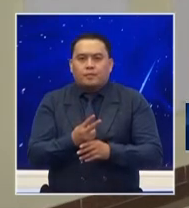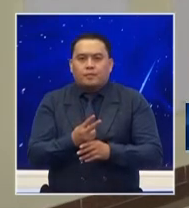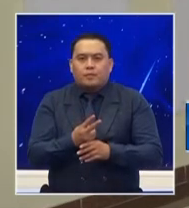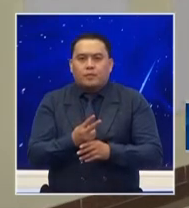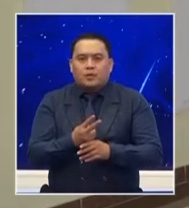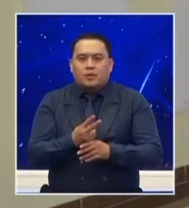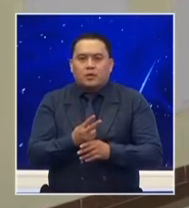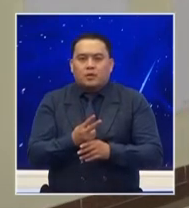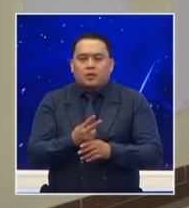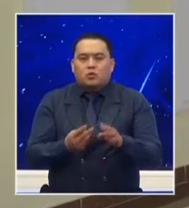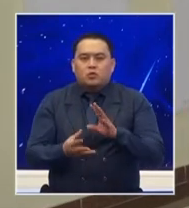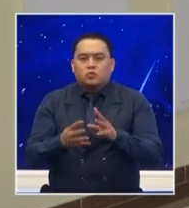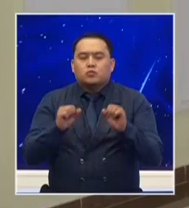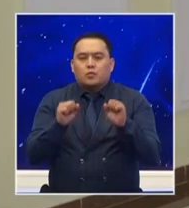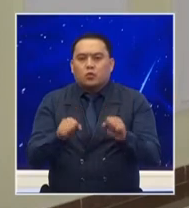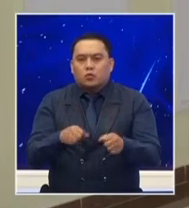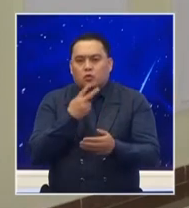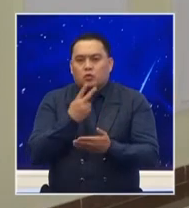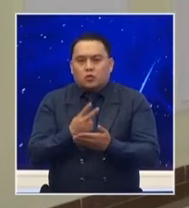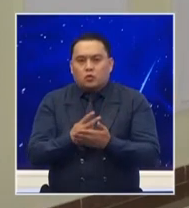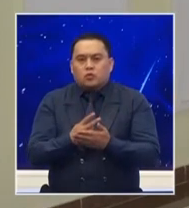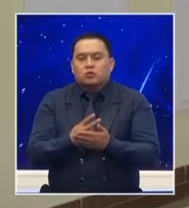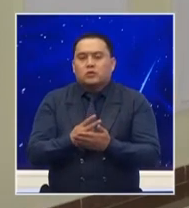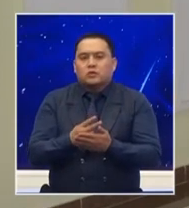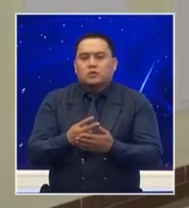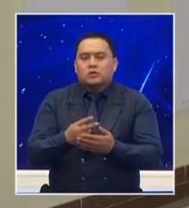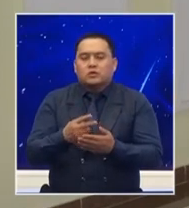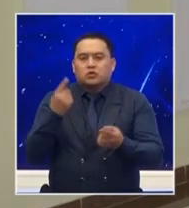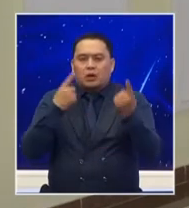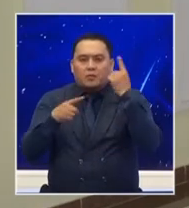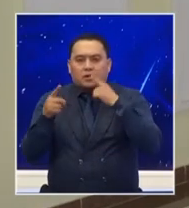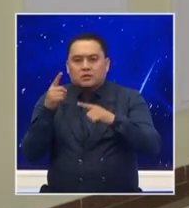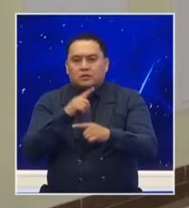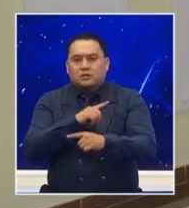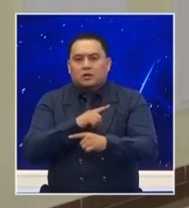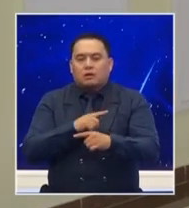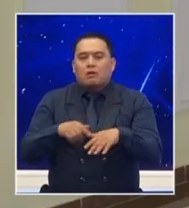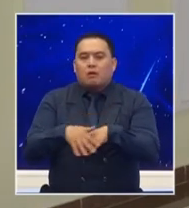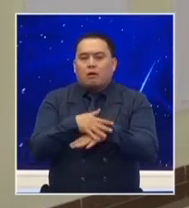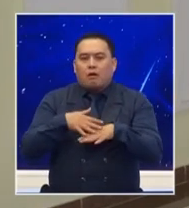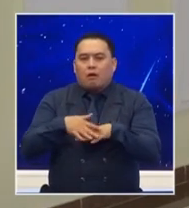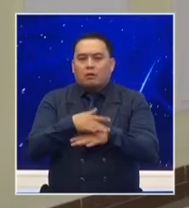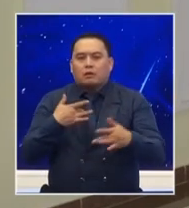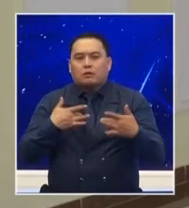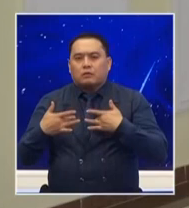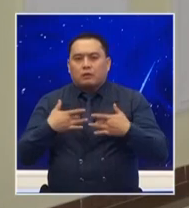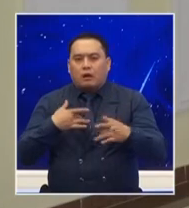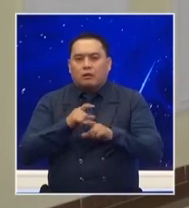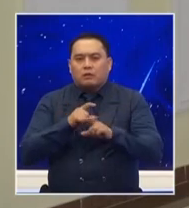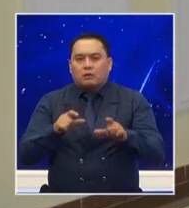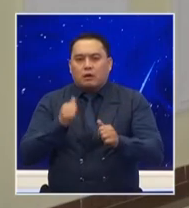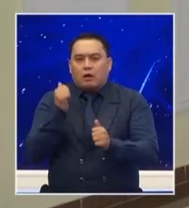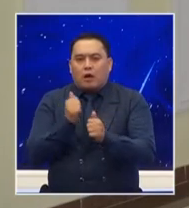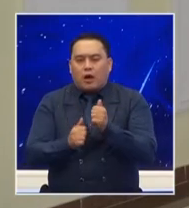жасады. Мен соған өте қуаныштымын. Поэтикалық драма бір жағынан халық театрларына бәрібір